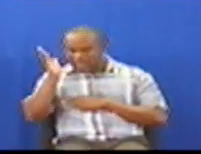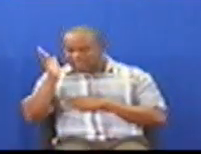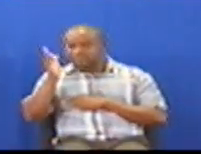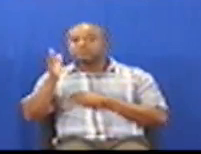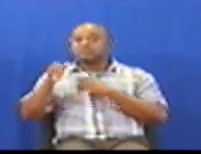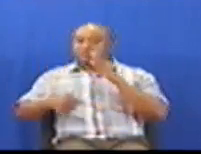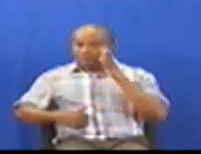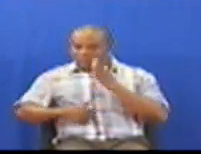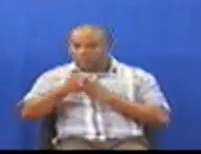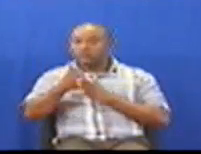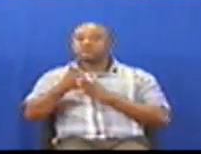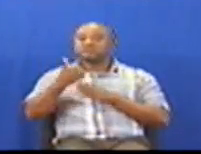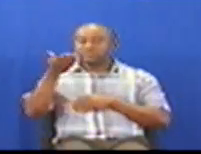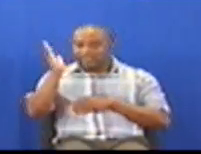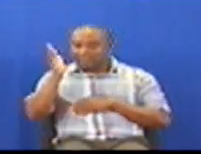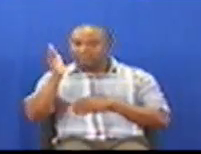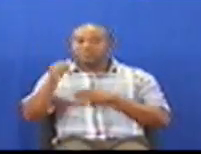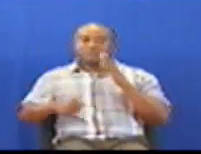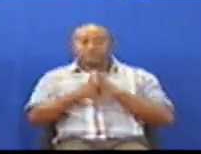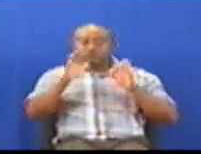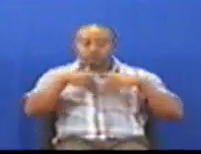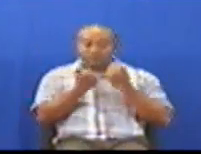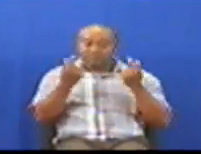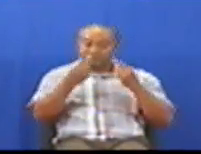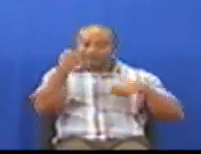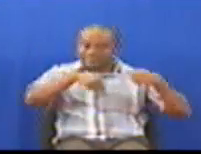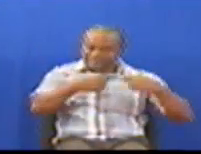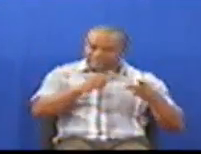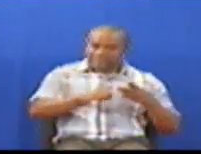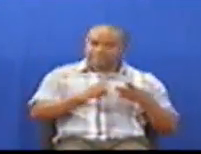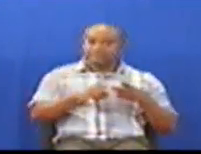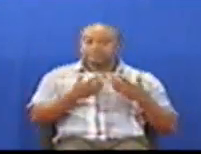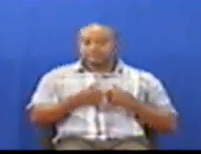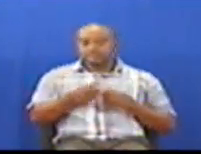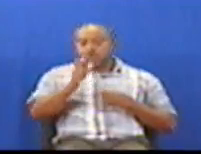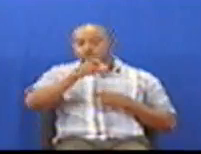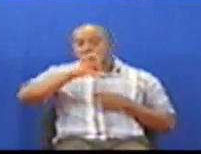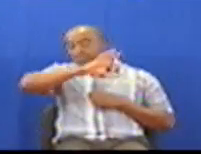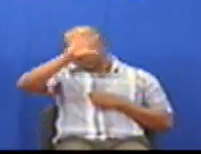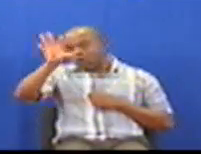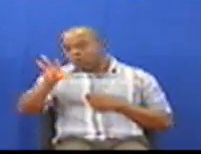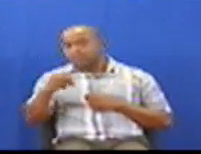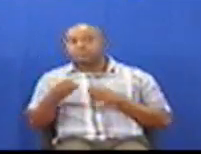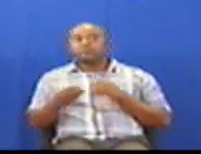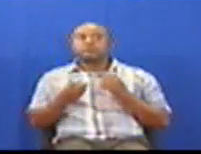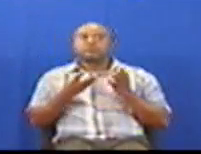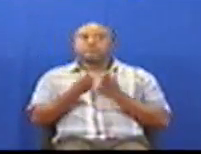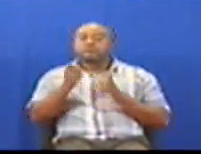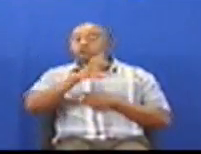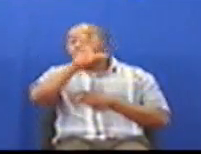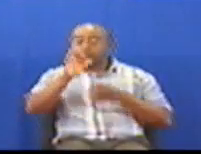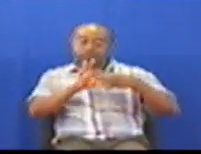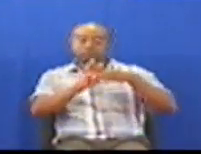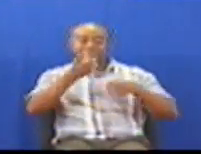viongozi wa taasisi mbalimbali, viongozi wa vyama vya siasa, wanachama wote nchi nzima, pamoja na wananchi wote walioungana na